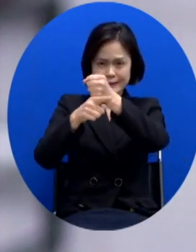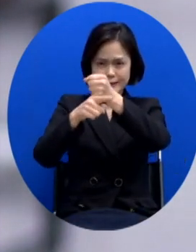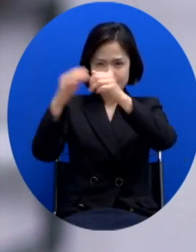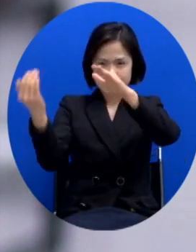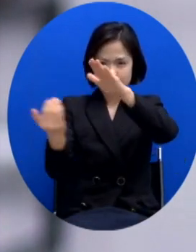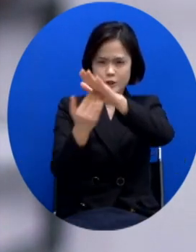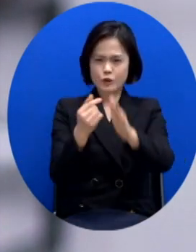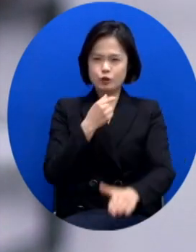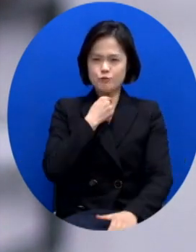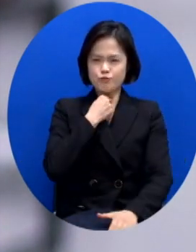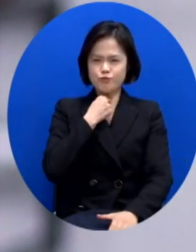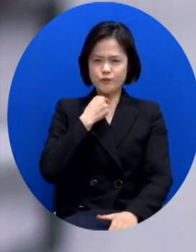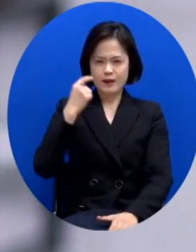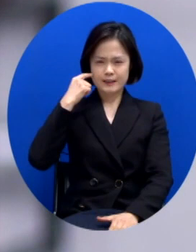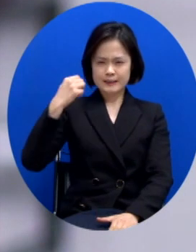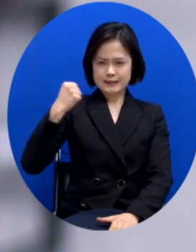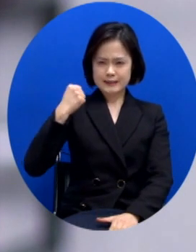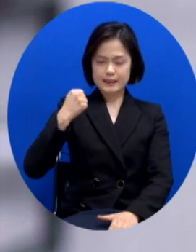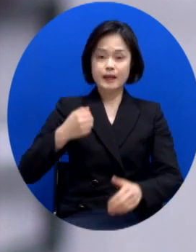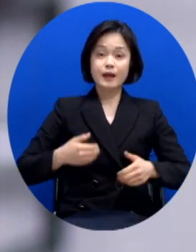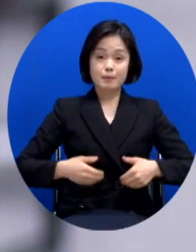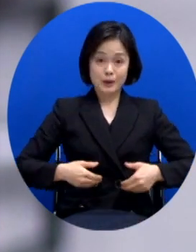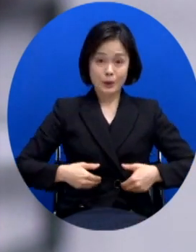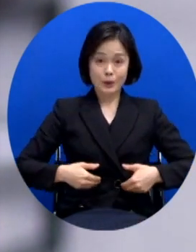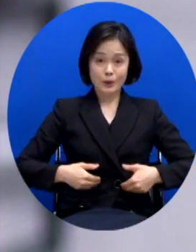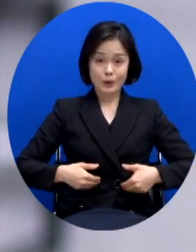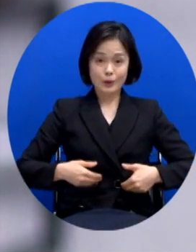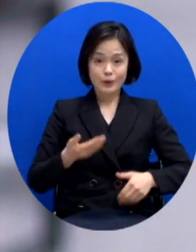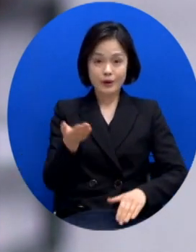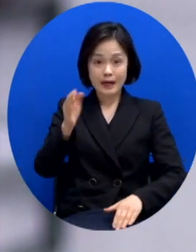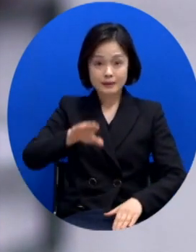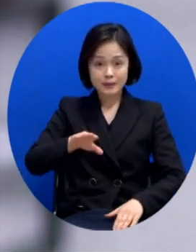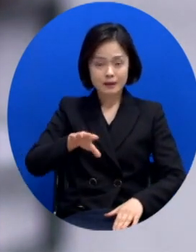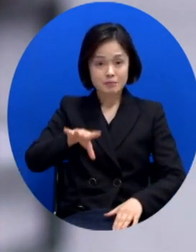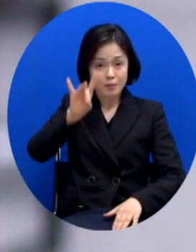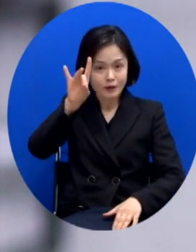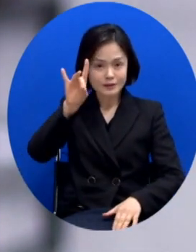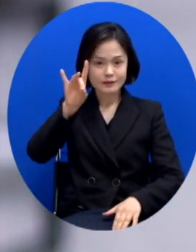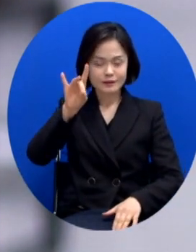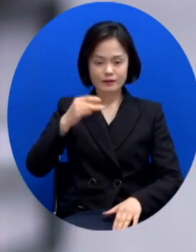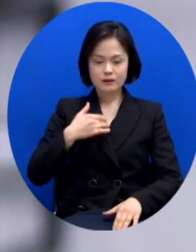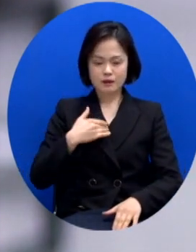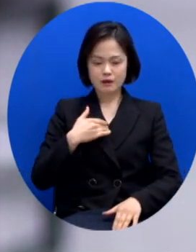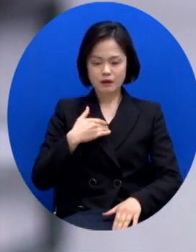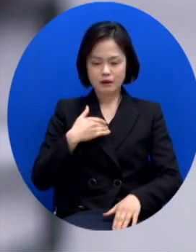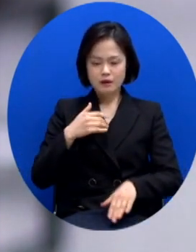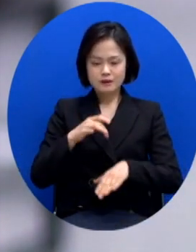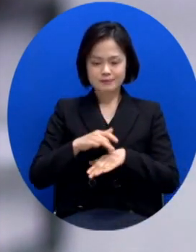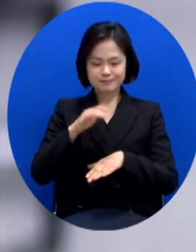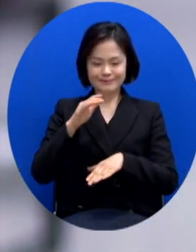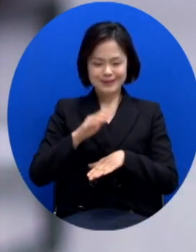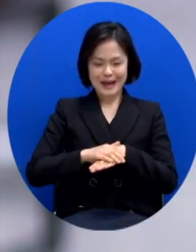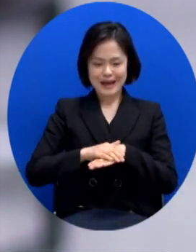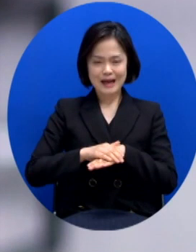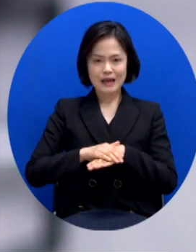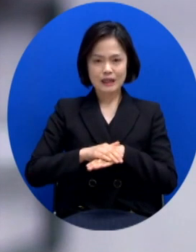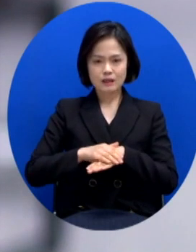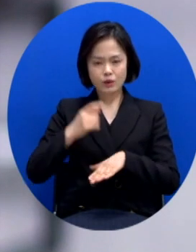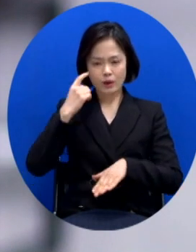의지도 중요하지만 저는 먼저 자신이 가진 잘못된 생각 잘못된